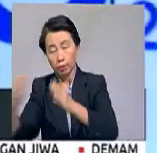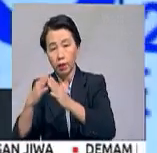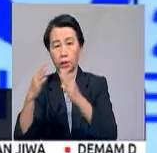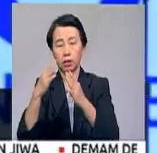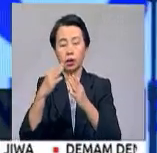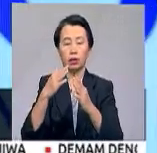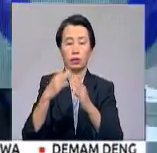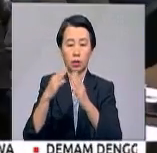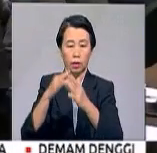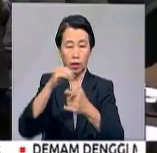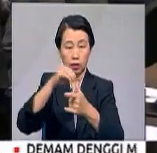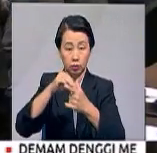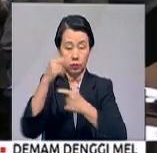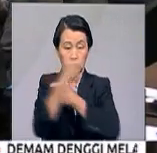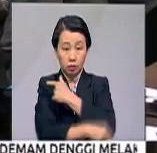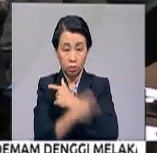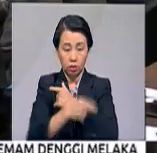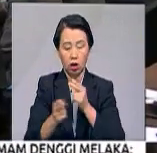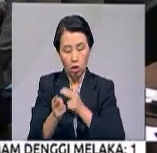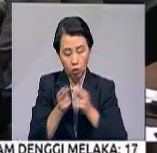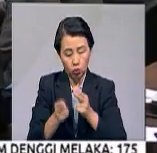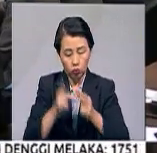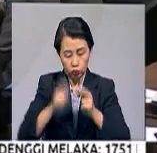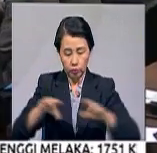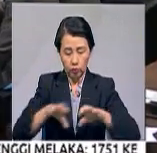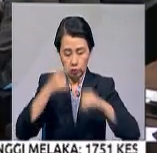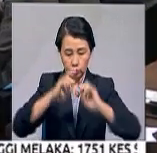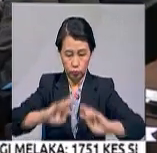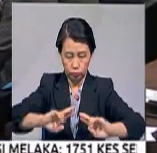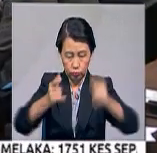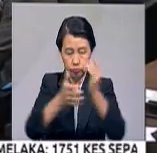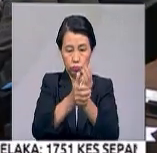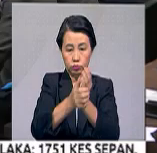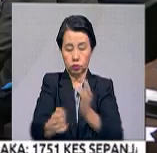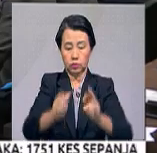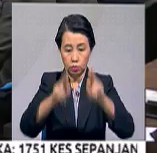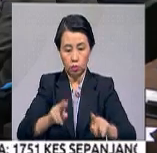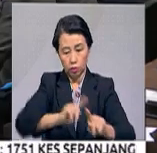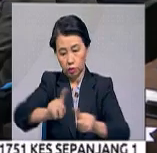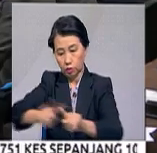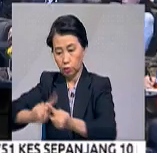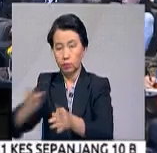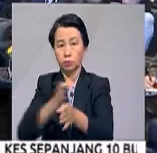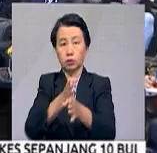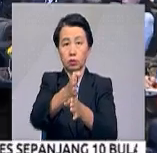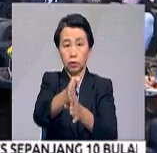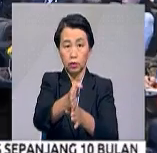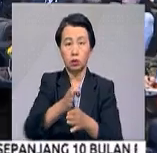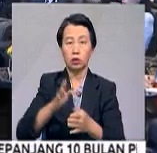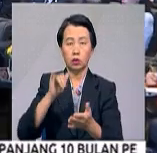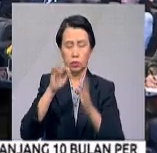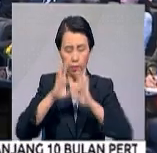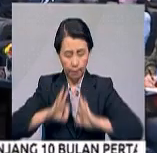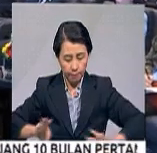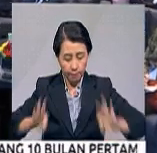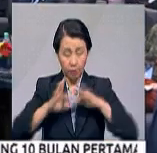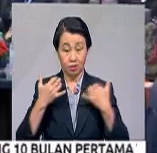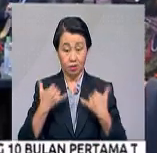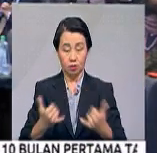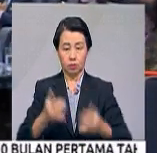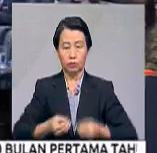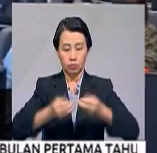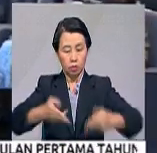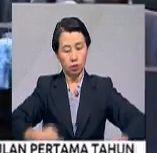negeri, usaha juga perlu dilakukan untuk meningkatkan kemahiran rakyat dalam pelbagai sektor. Perkara paling utama ialah